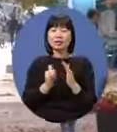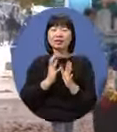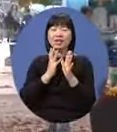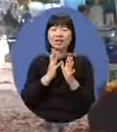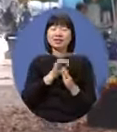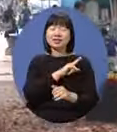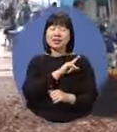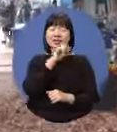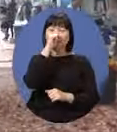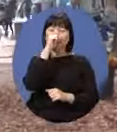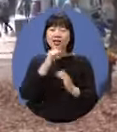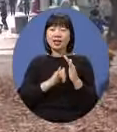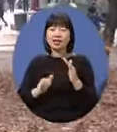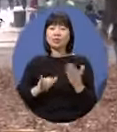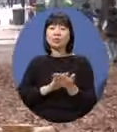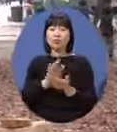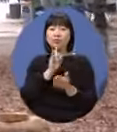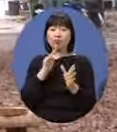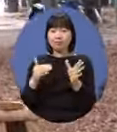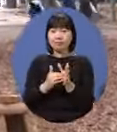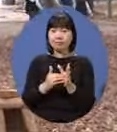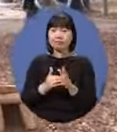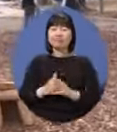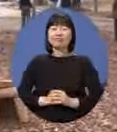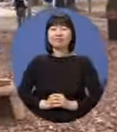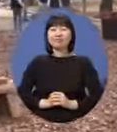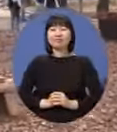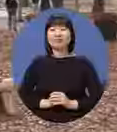딱 좋은 가족공원이었는데요.